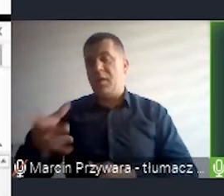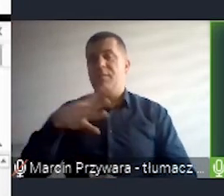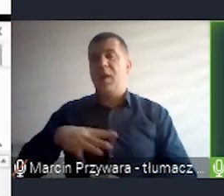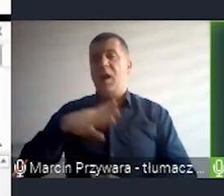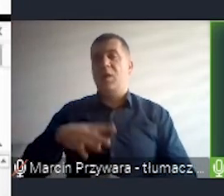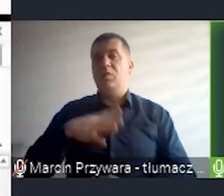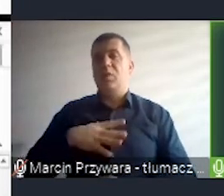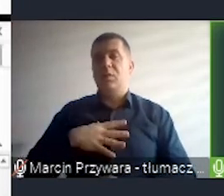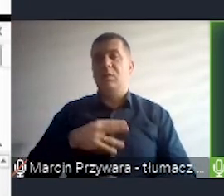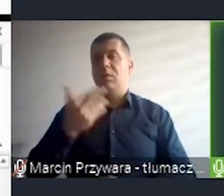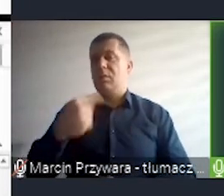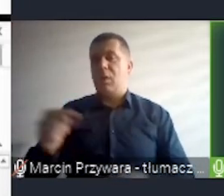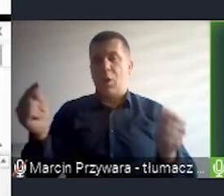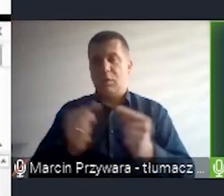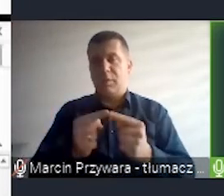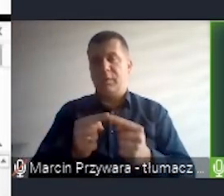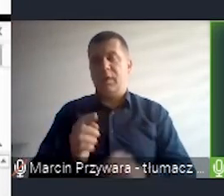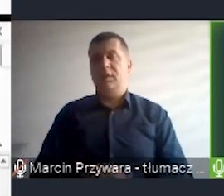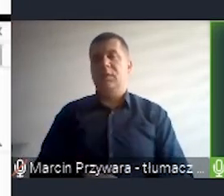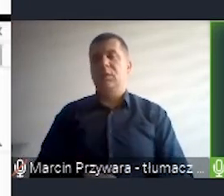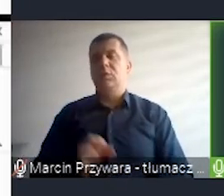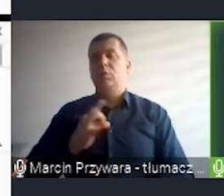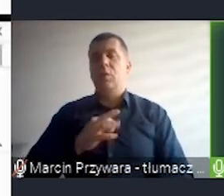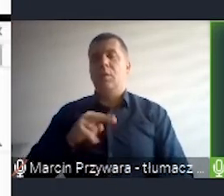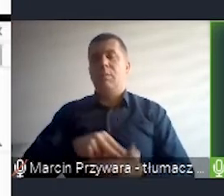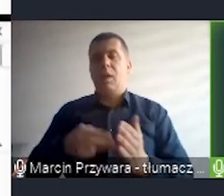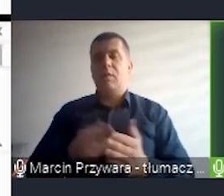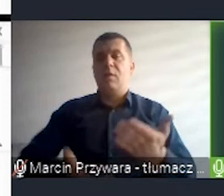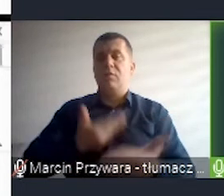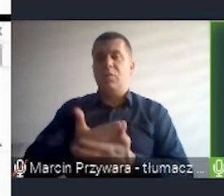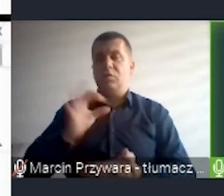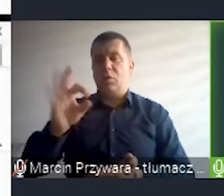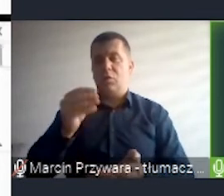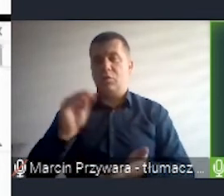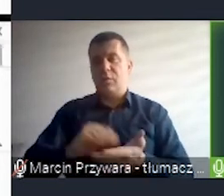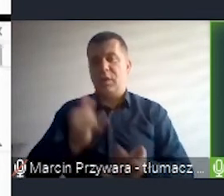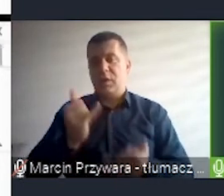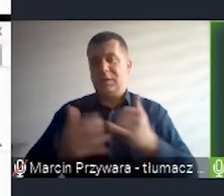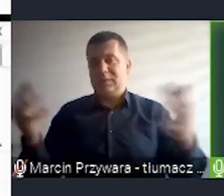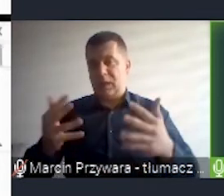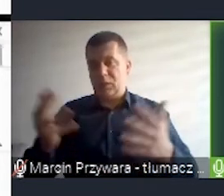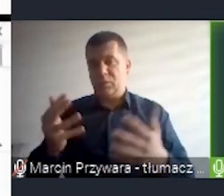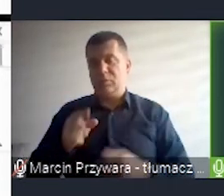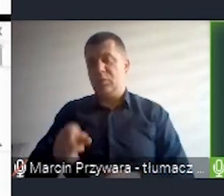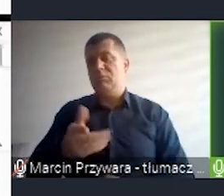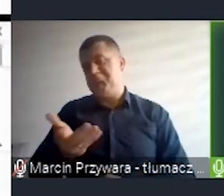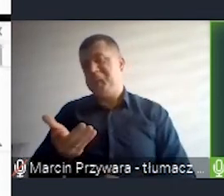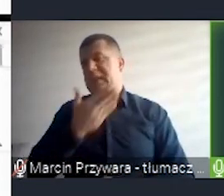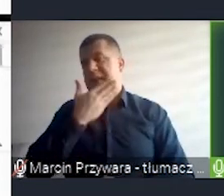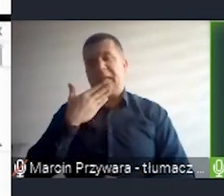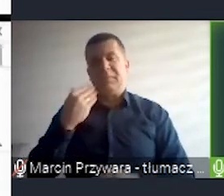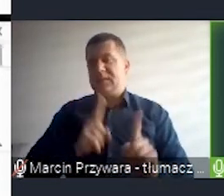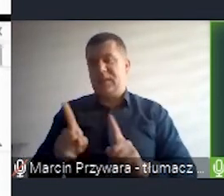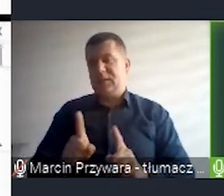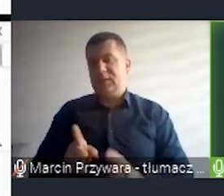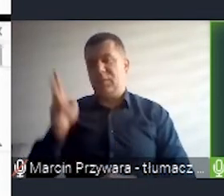wartość nie odpowiada temu, co założono w wniosku o dofinansowanie? Jeśli jest nadmierny, to nie ma specjalnego